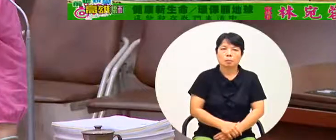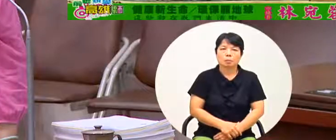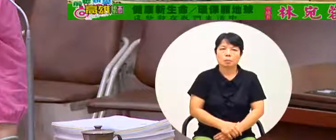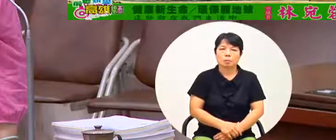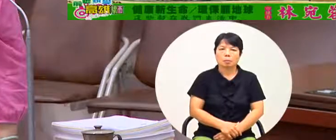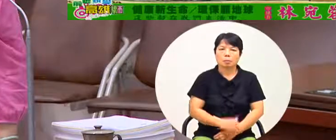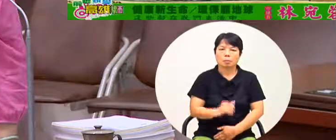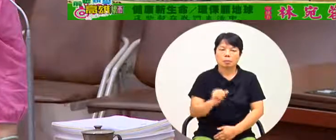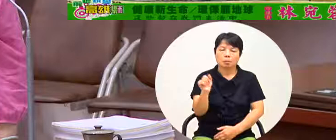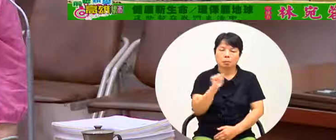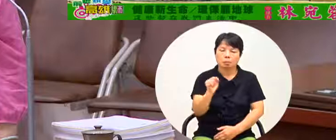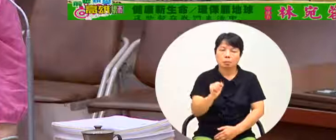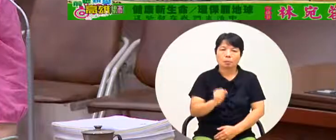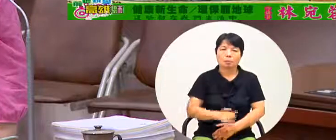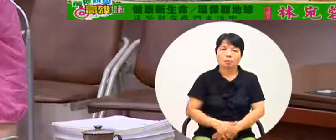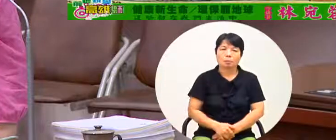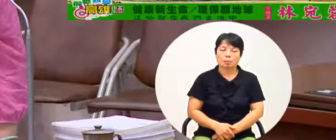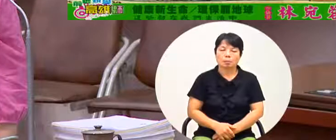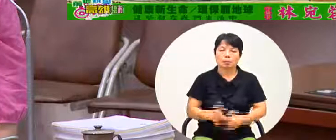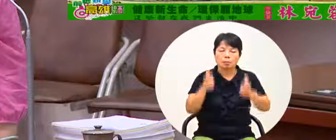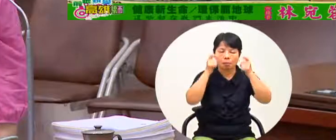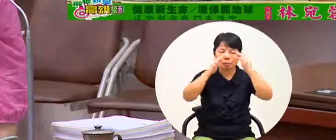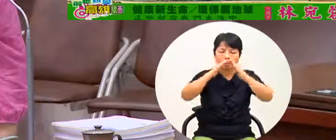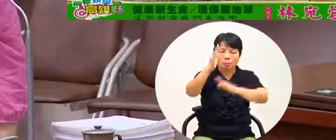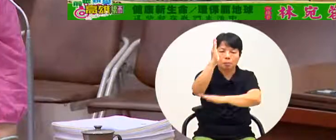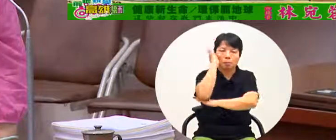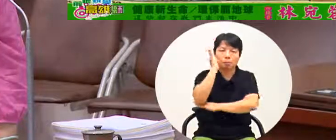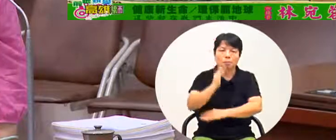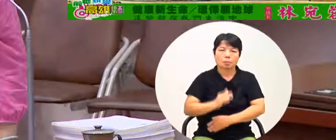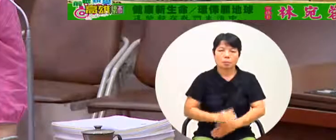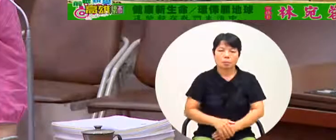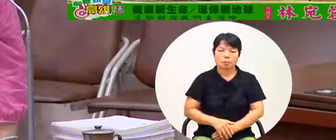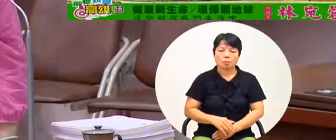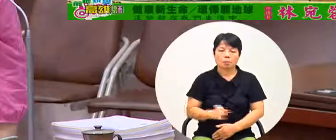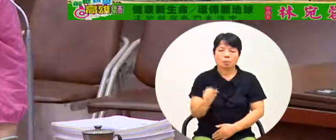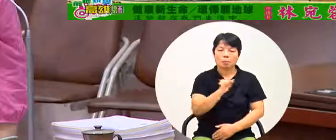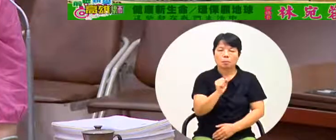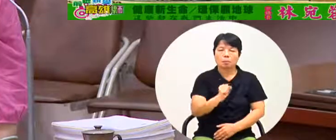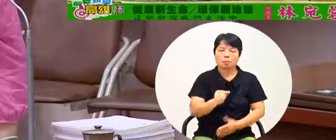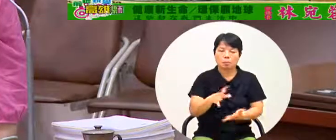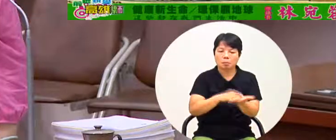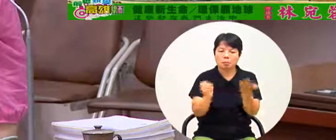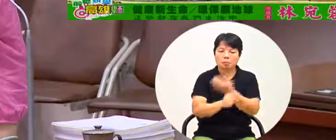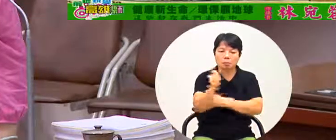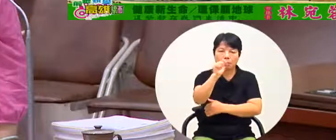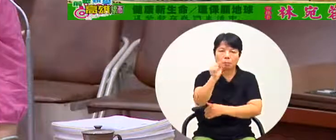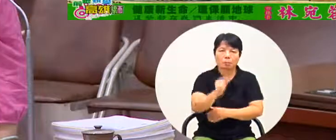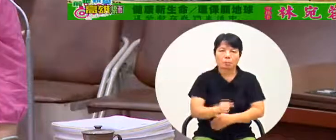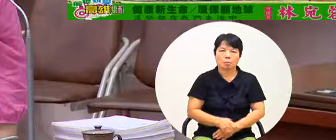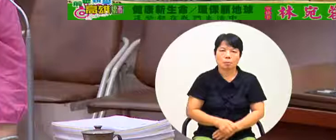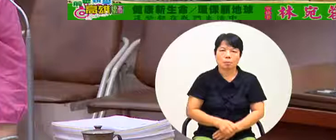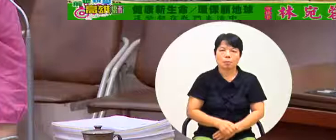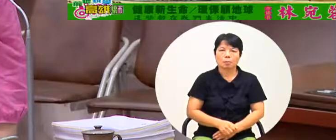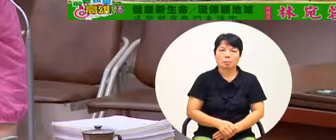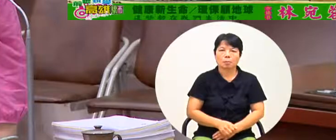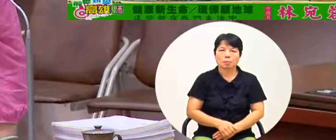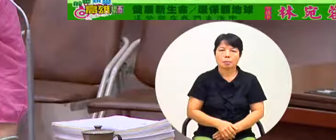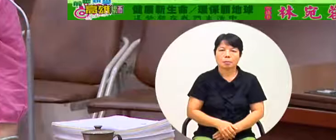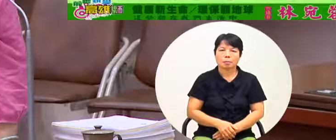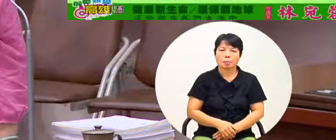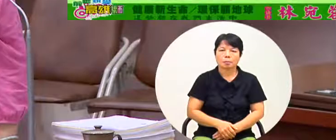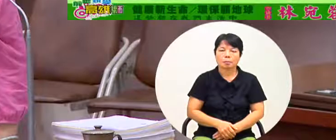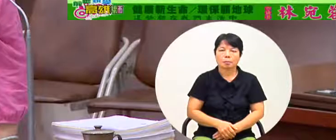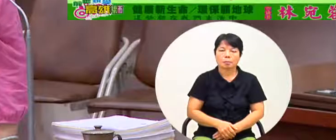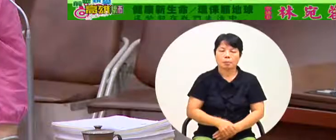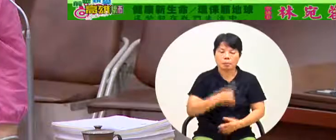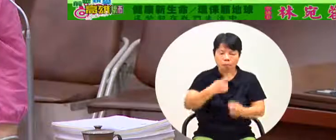府哈的家己自身呐哈，个家己几乎都被腰斩呐，所以每年几乎都被腰斩，